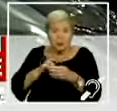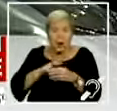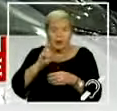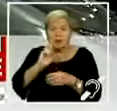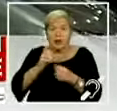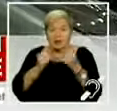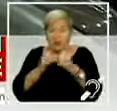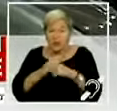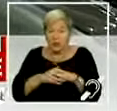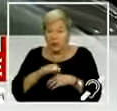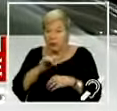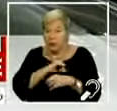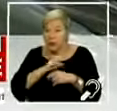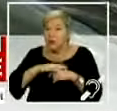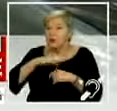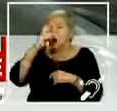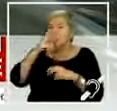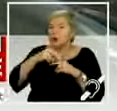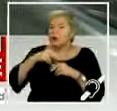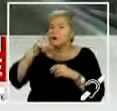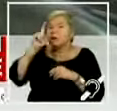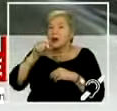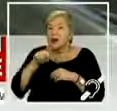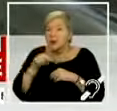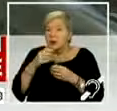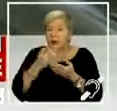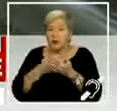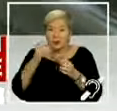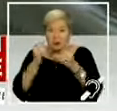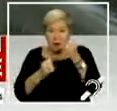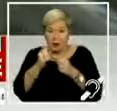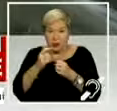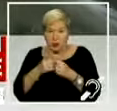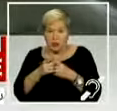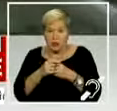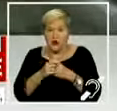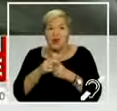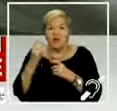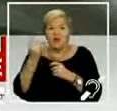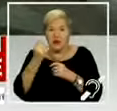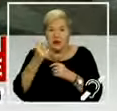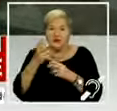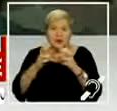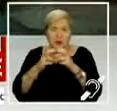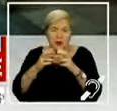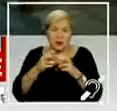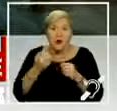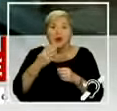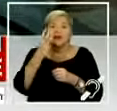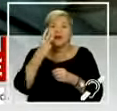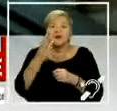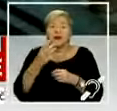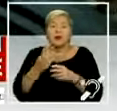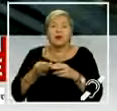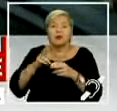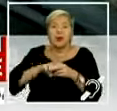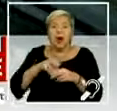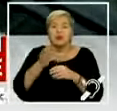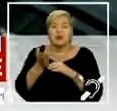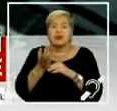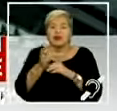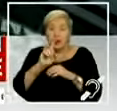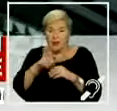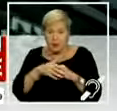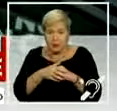interes enorm în ultimele luni pentru autoturismele verzi. S-a triplat cererea în cazul celor hybrid